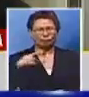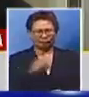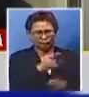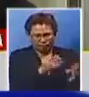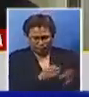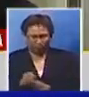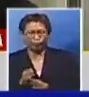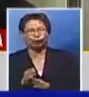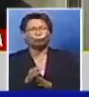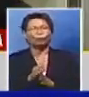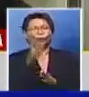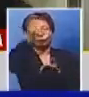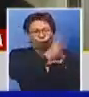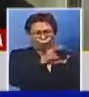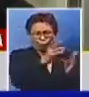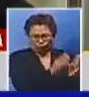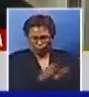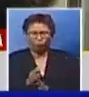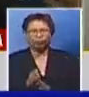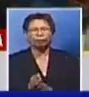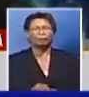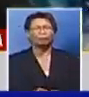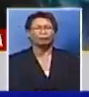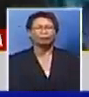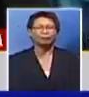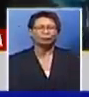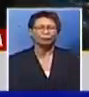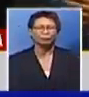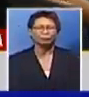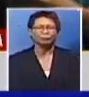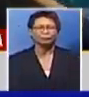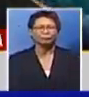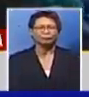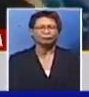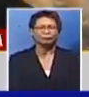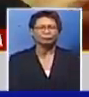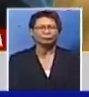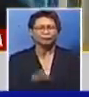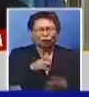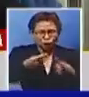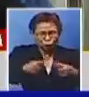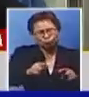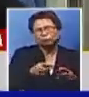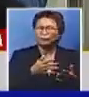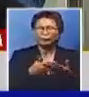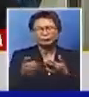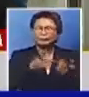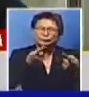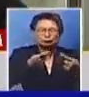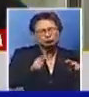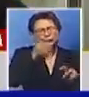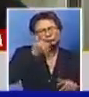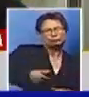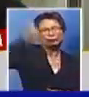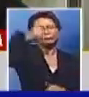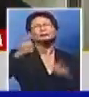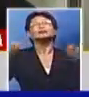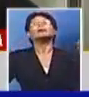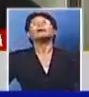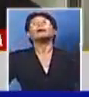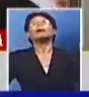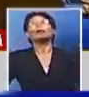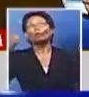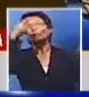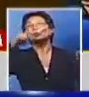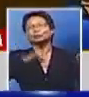UITM selama lebih kurang 2 minggu macam tu lah. Menang kalah tu semua tak di Tuhan. Tapi saya akan cuba yang terbaik lah. Dan insyaAllah